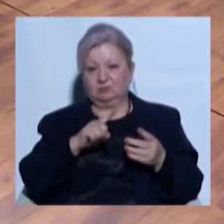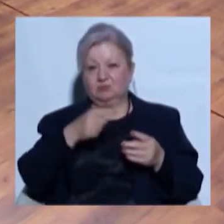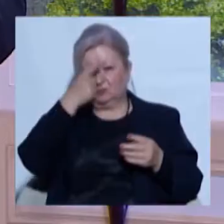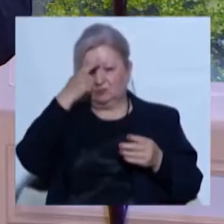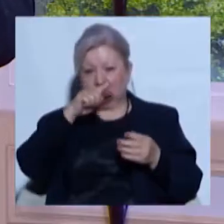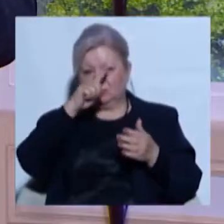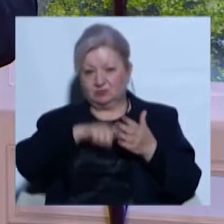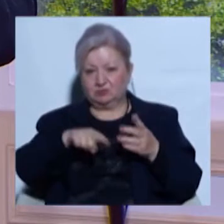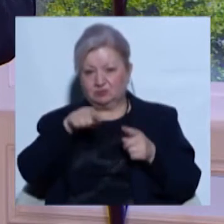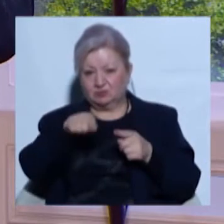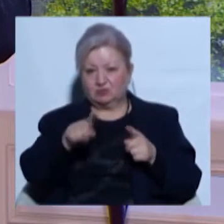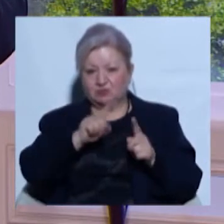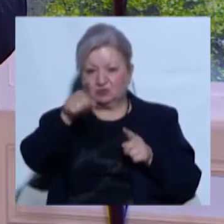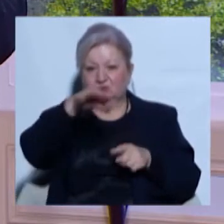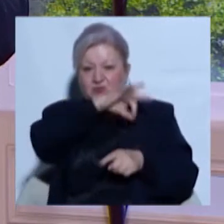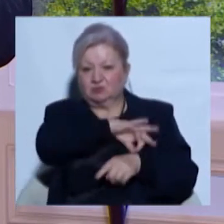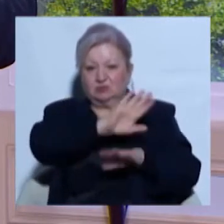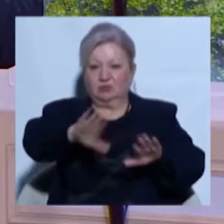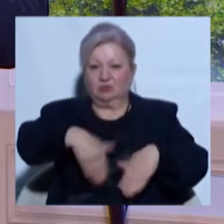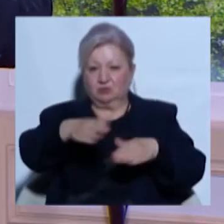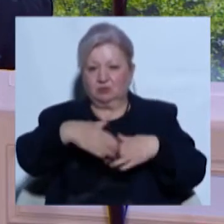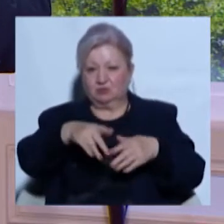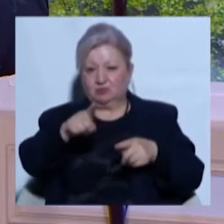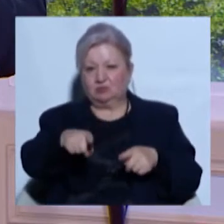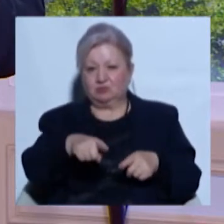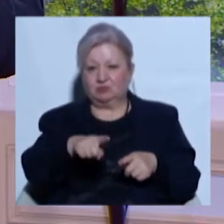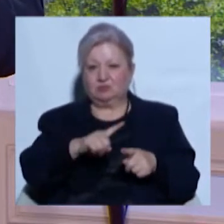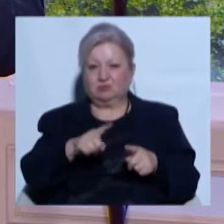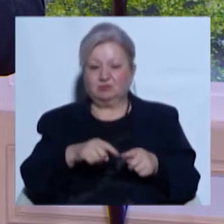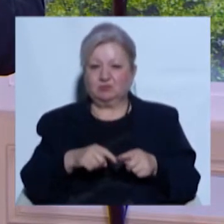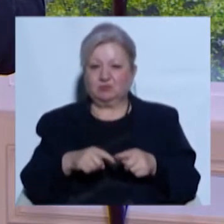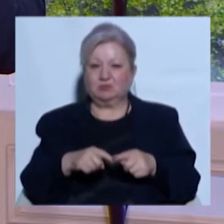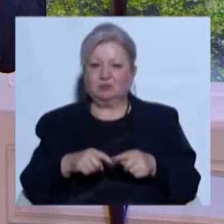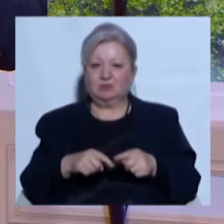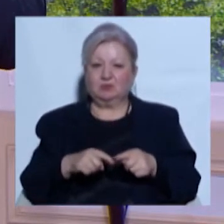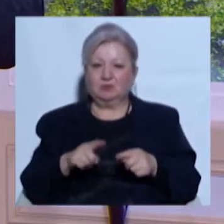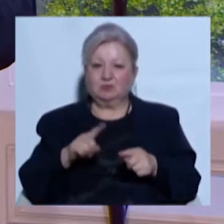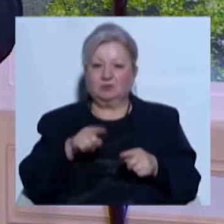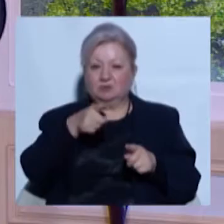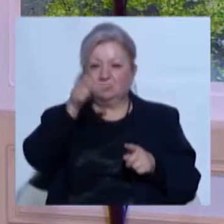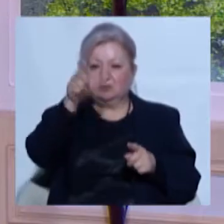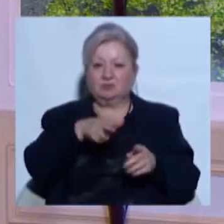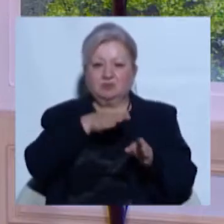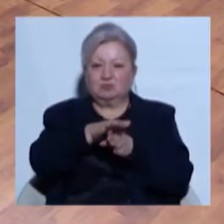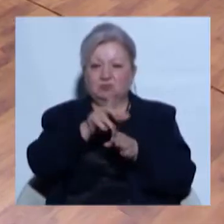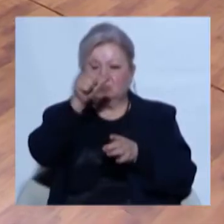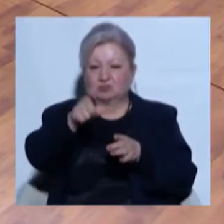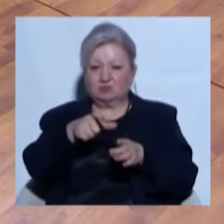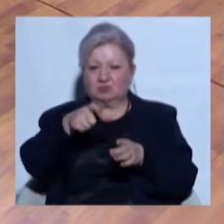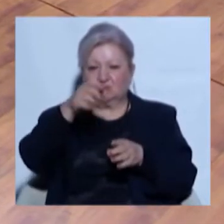Დაგარწმუნოს უსარგებლობაში, შენ საკუთარ უსარგებლობაში, ნიჰილიზმი ჩაგინერგოს და არასრულფასოვნების